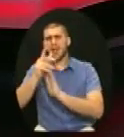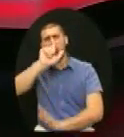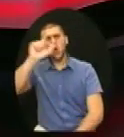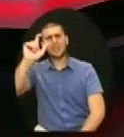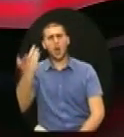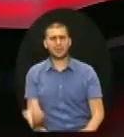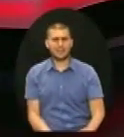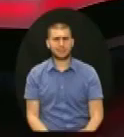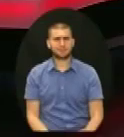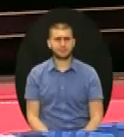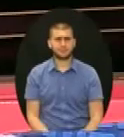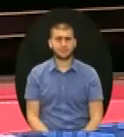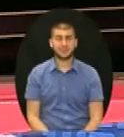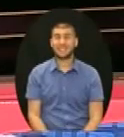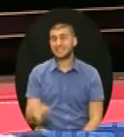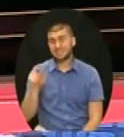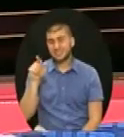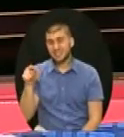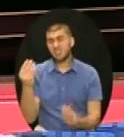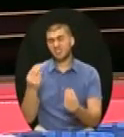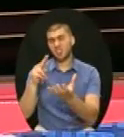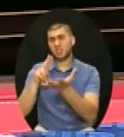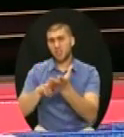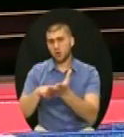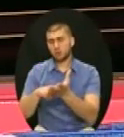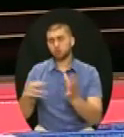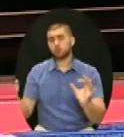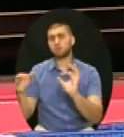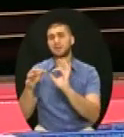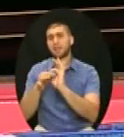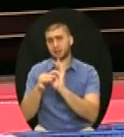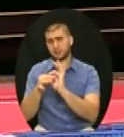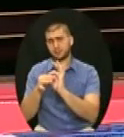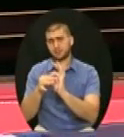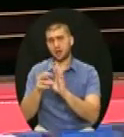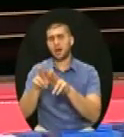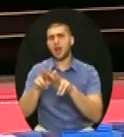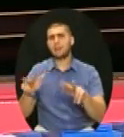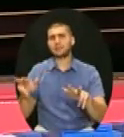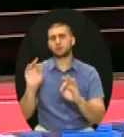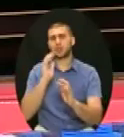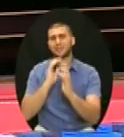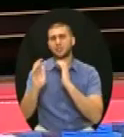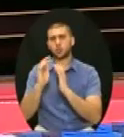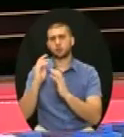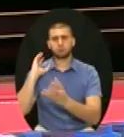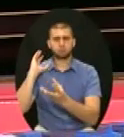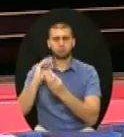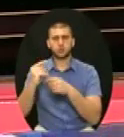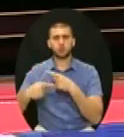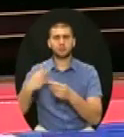ראשית. זה דבר נכון שמתחבר בכלל למצב של התקשורת בשנים